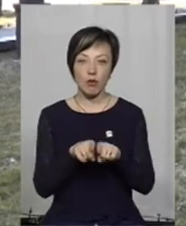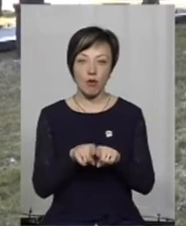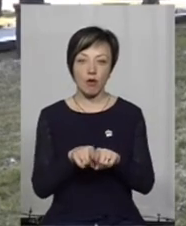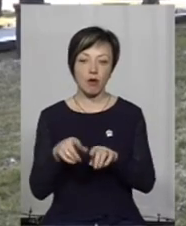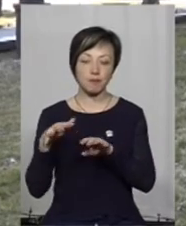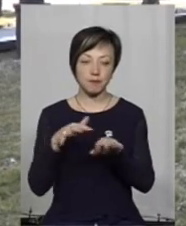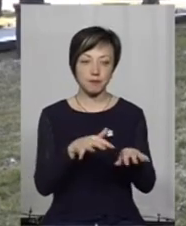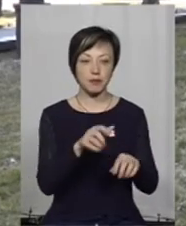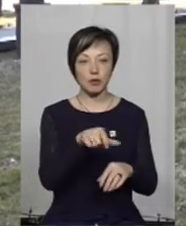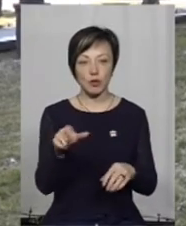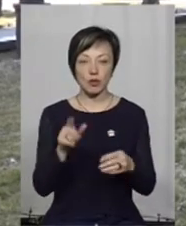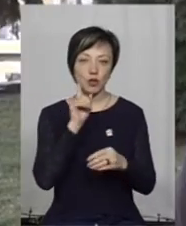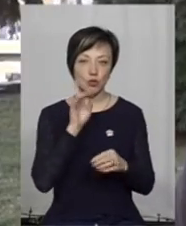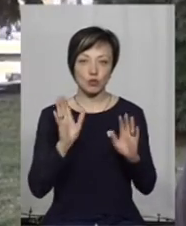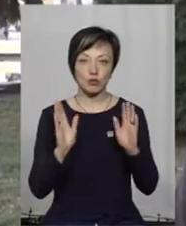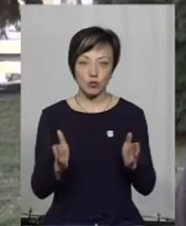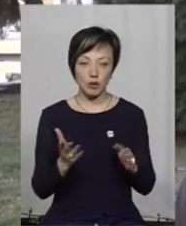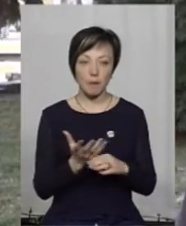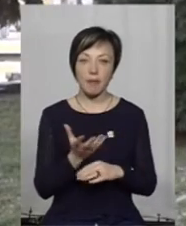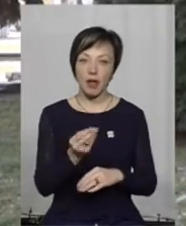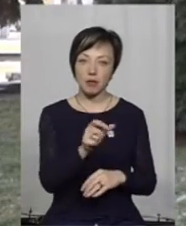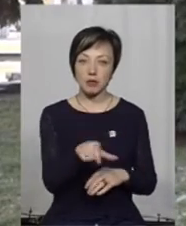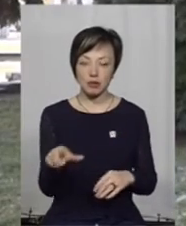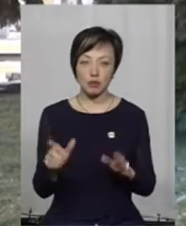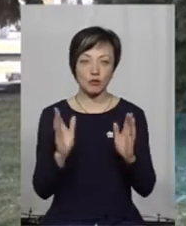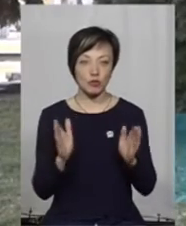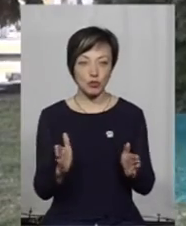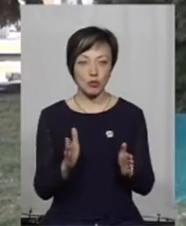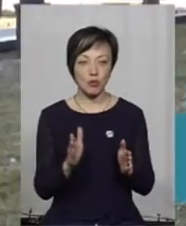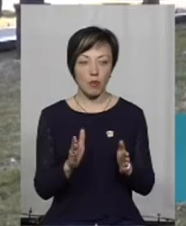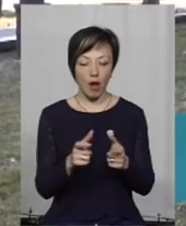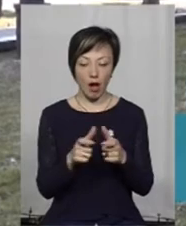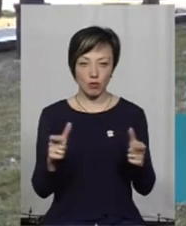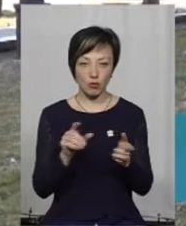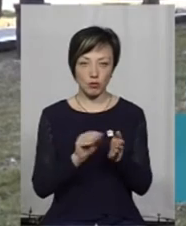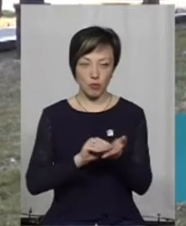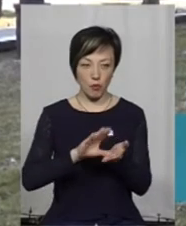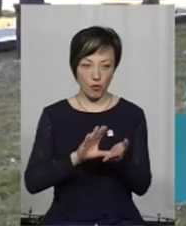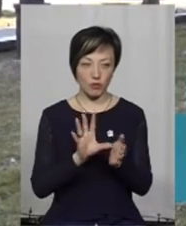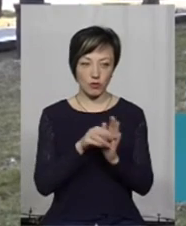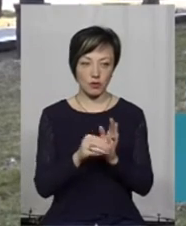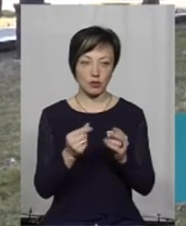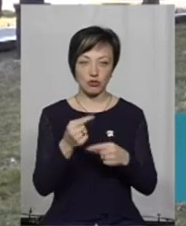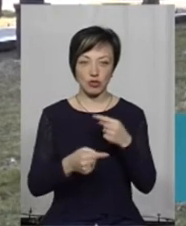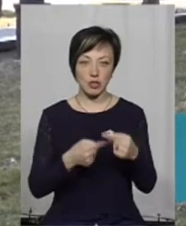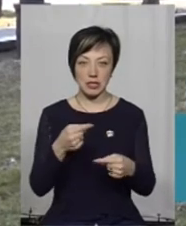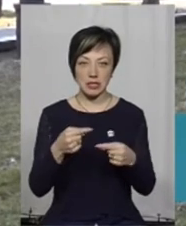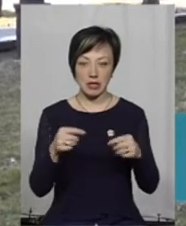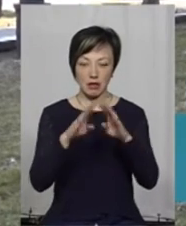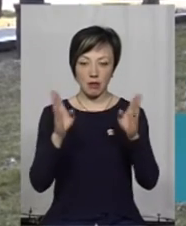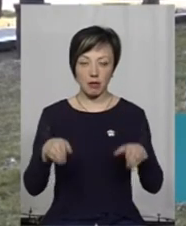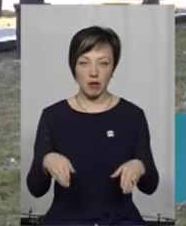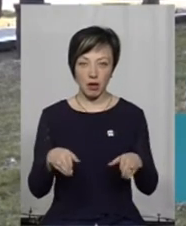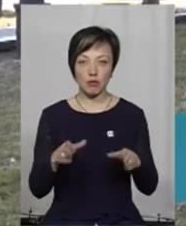навантаження і будуть якісь трошечки незручності. Платні пасажири, вони будуть поповнювати свою карточку і відповідно через термінали, які будуть